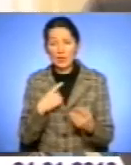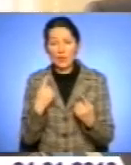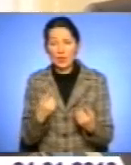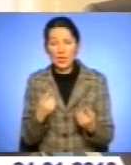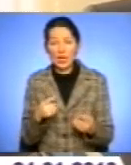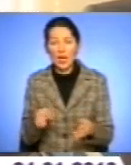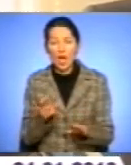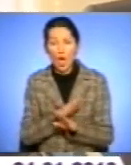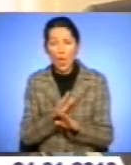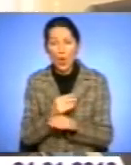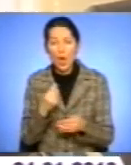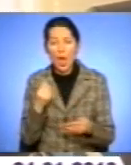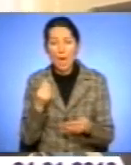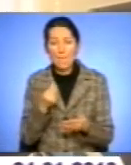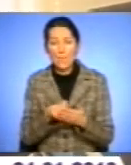за останні 2 роки майже